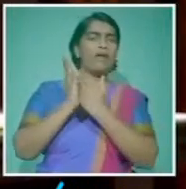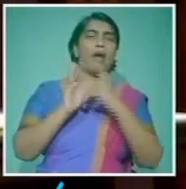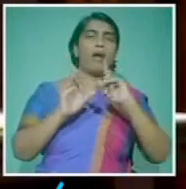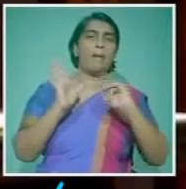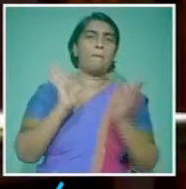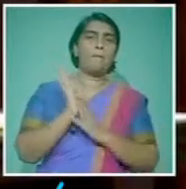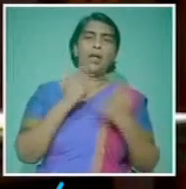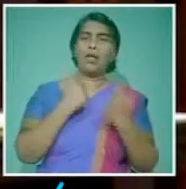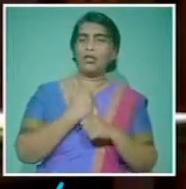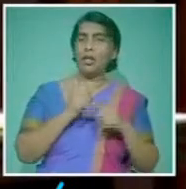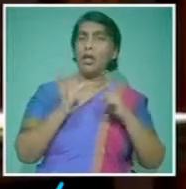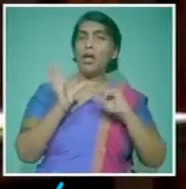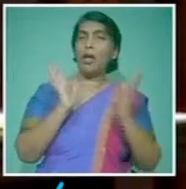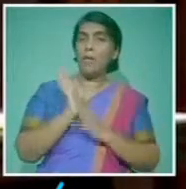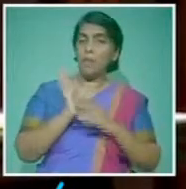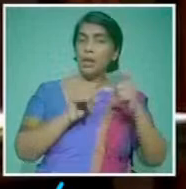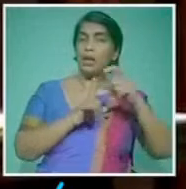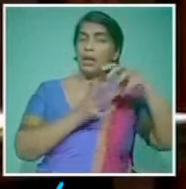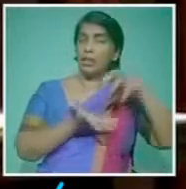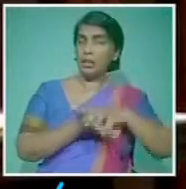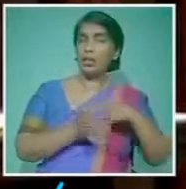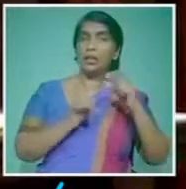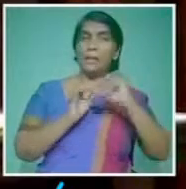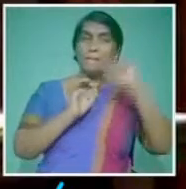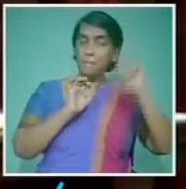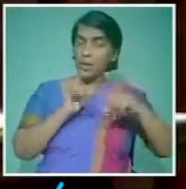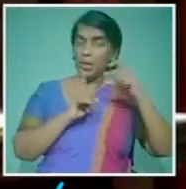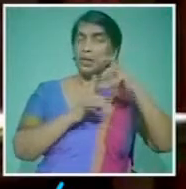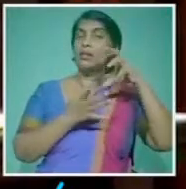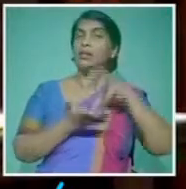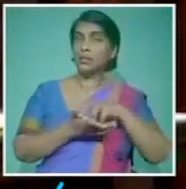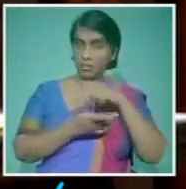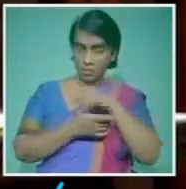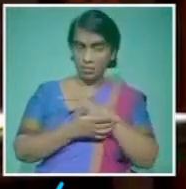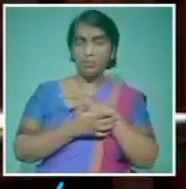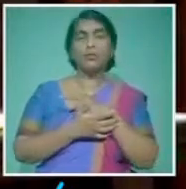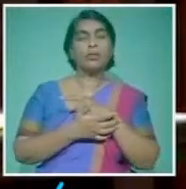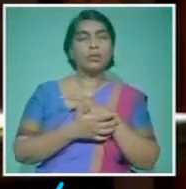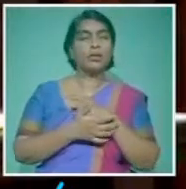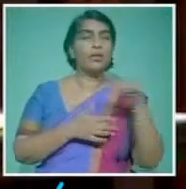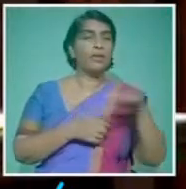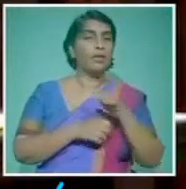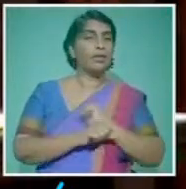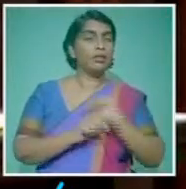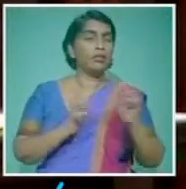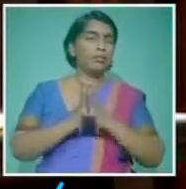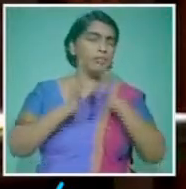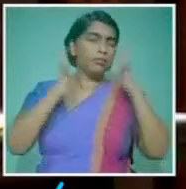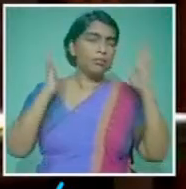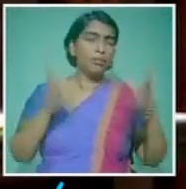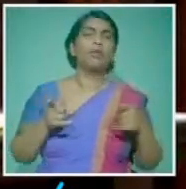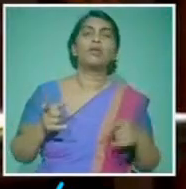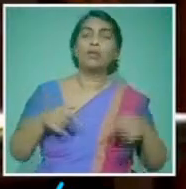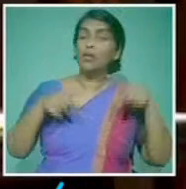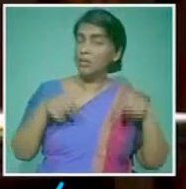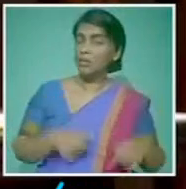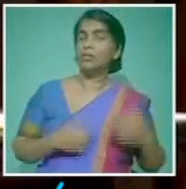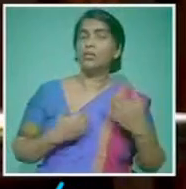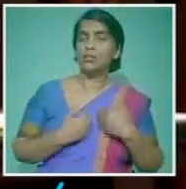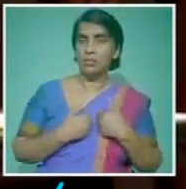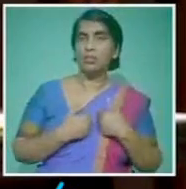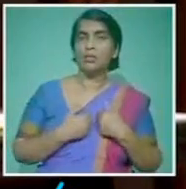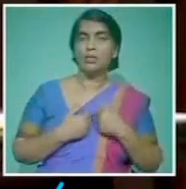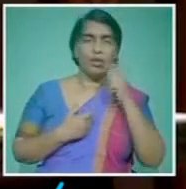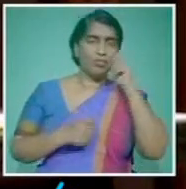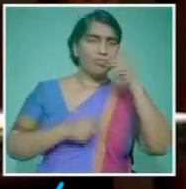හැදුවේ හැබැයි අම්පාර දිස්ත්‍රික්කේ මඩකලපෝ දිස්ත්‍රික්කේ එවකට මඩකලපෝ දිස්ත්‍රික්කේ ඉඩම් නැති ඕනතරම් මිනිස්සු හිටියා. හැබැයි අපි කොයි